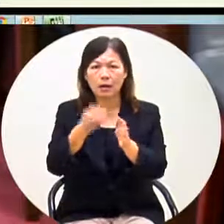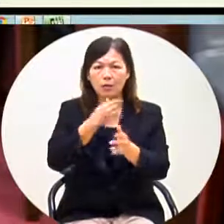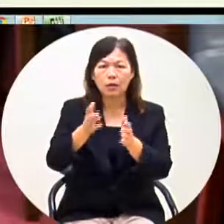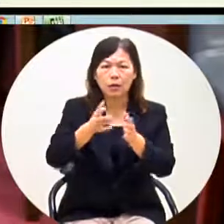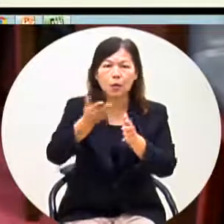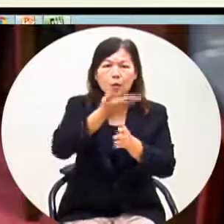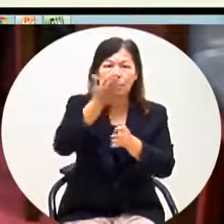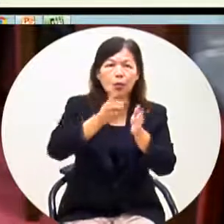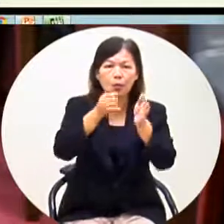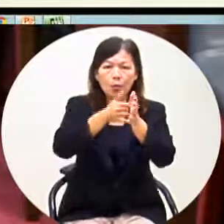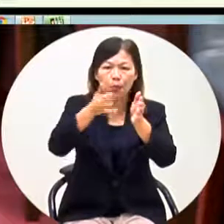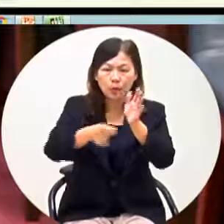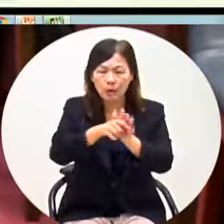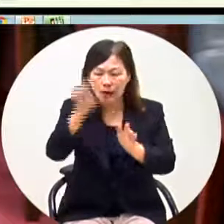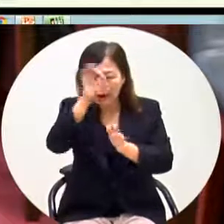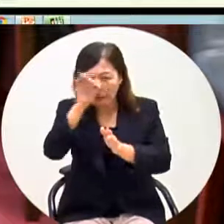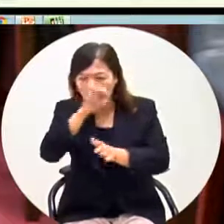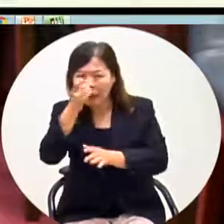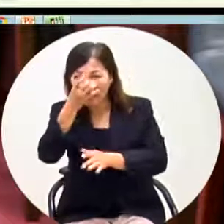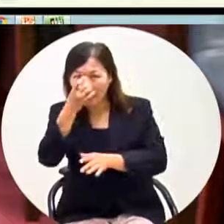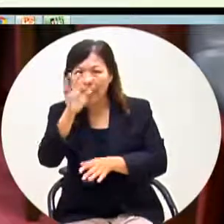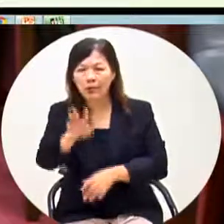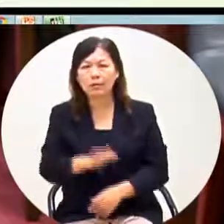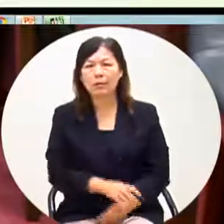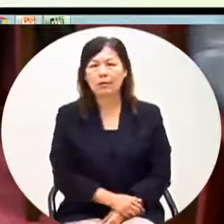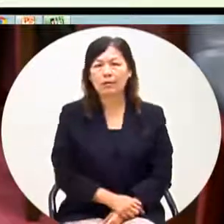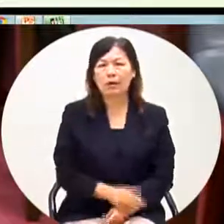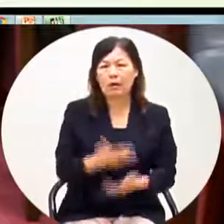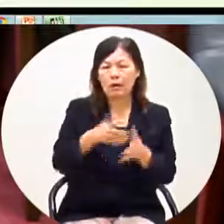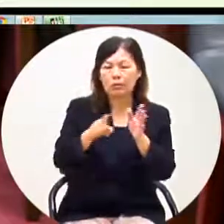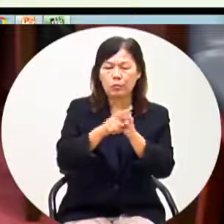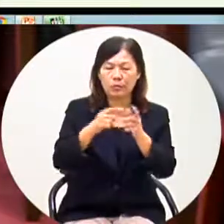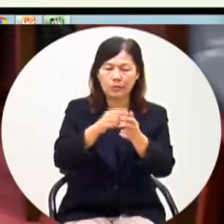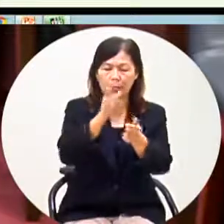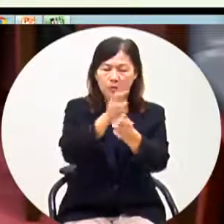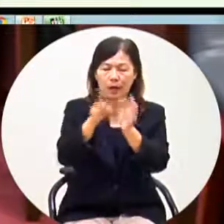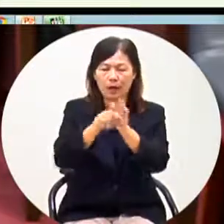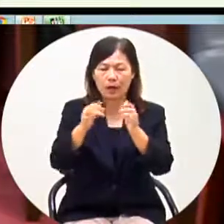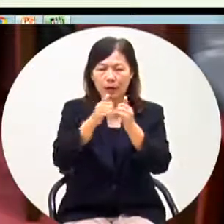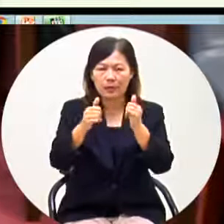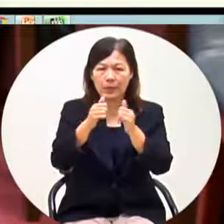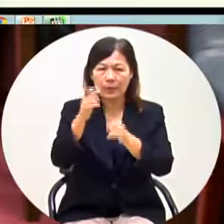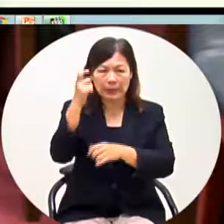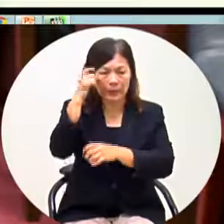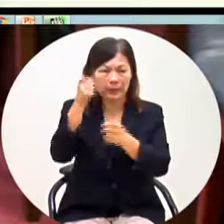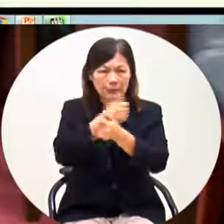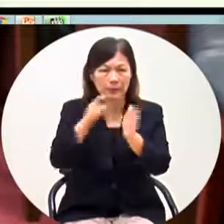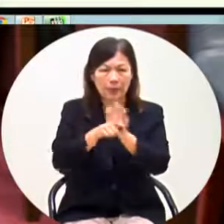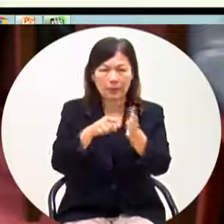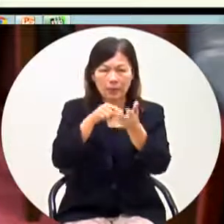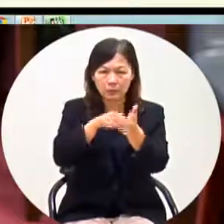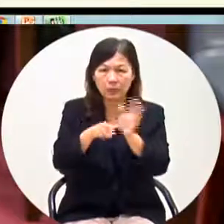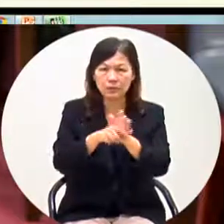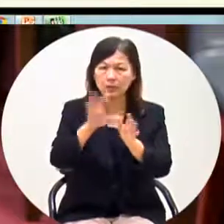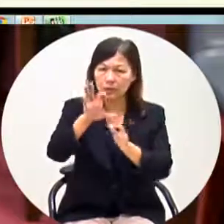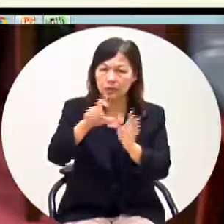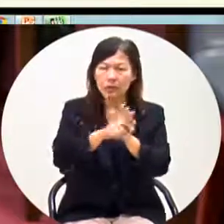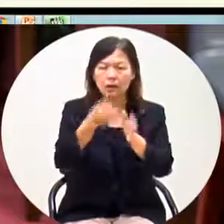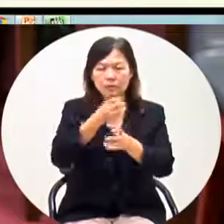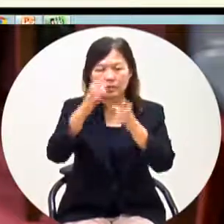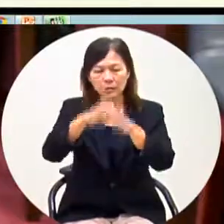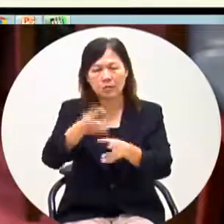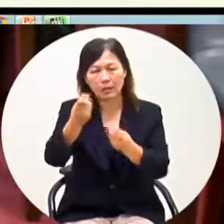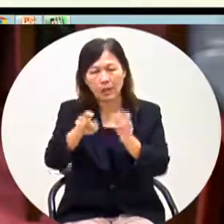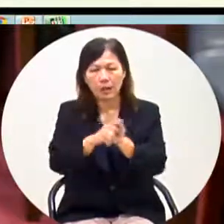啊使用。 许多人透过民意代表向市府争取新建公厕，但观光局公厕没盖，反而先贴上几块告示